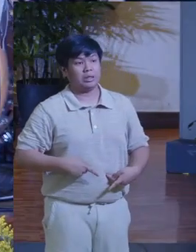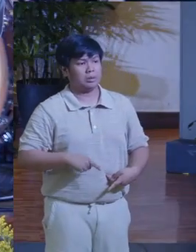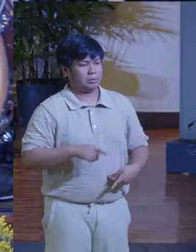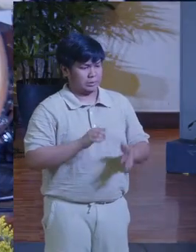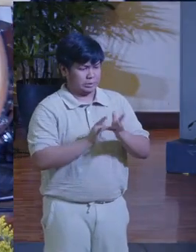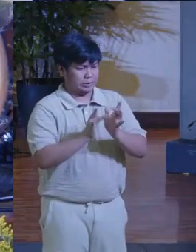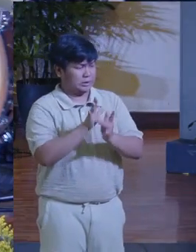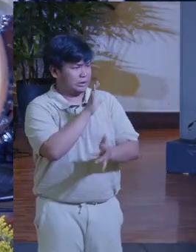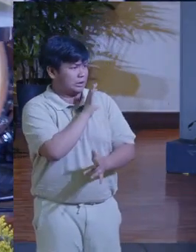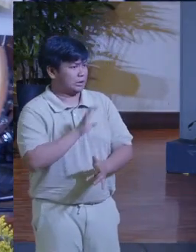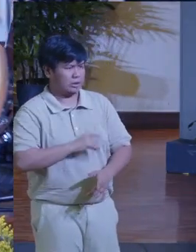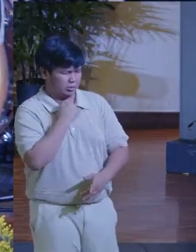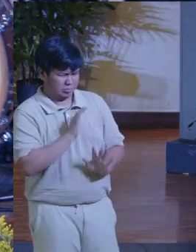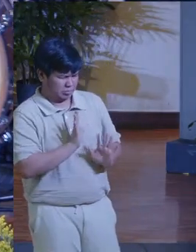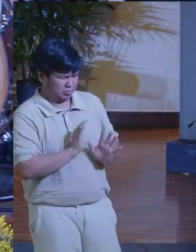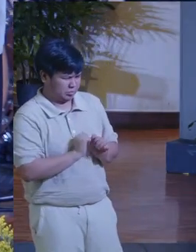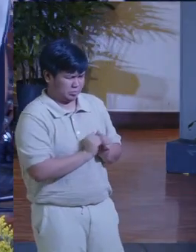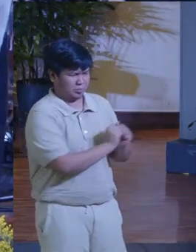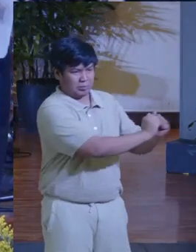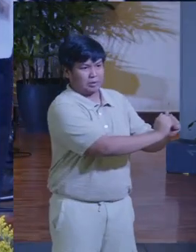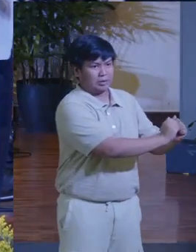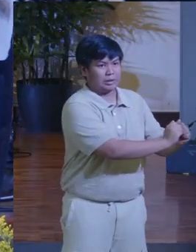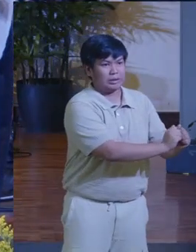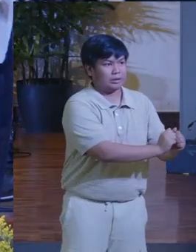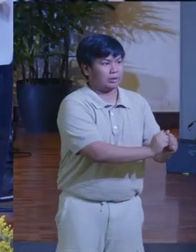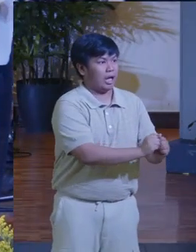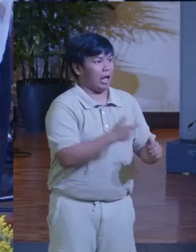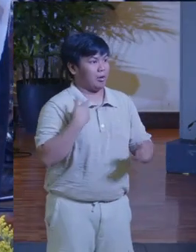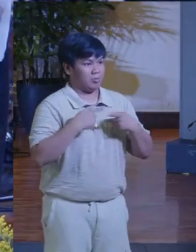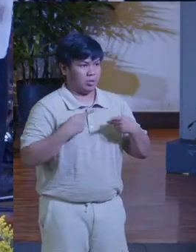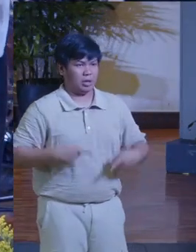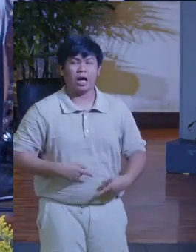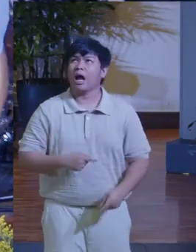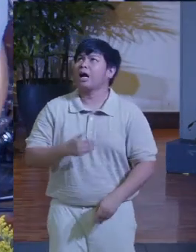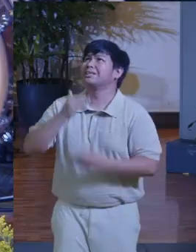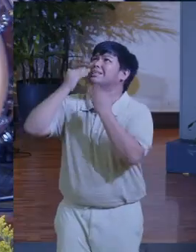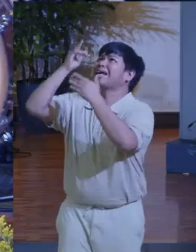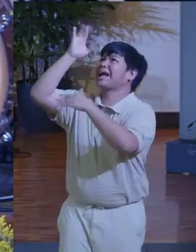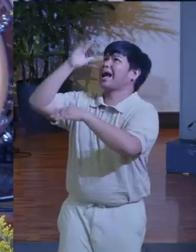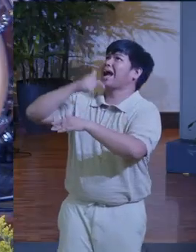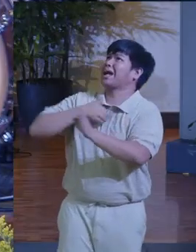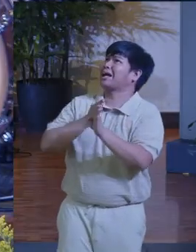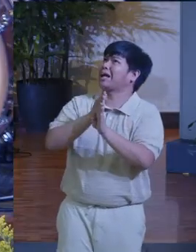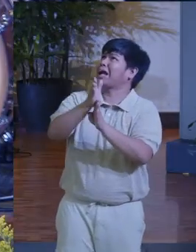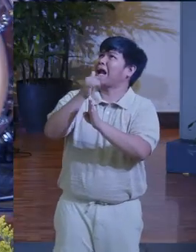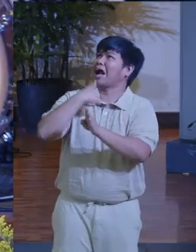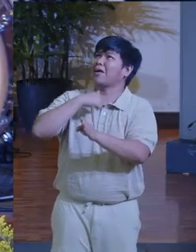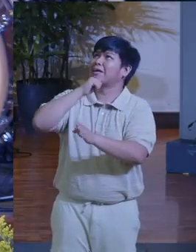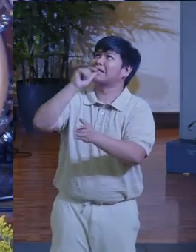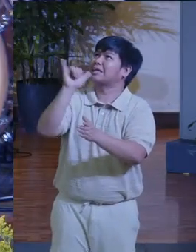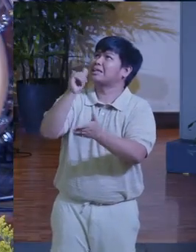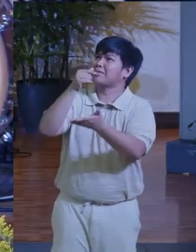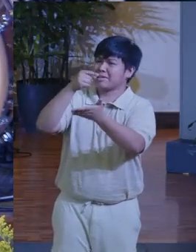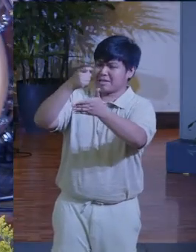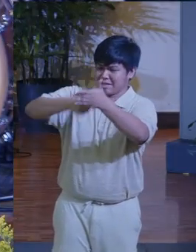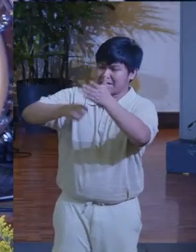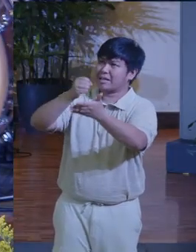niya, salamat Panginoon at ako'y matuwid. Hindi ako katulad nitong tax collector na